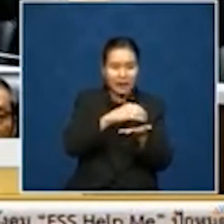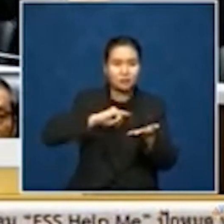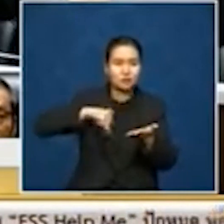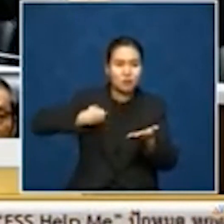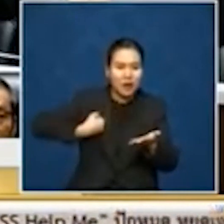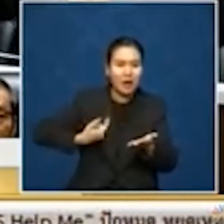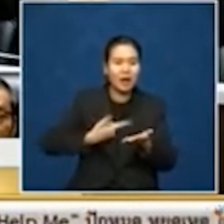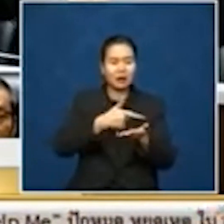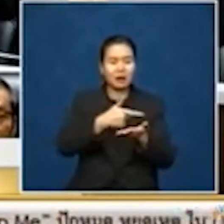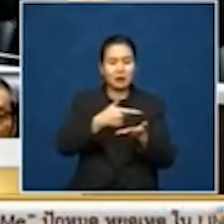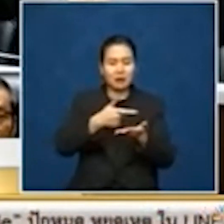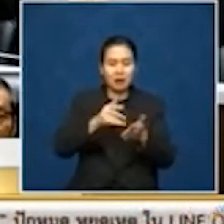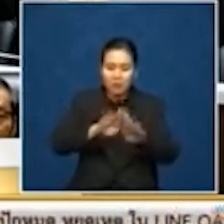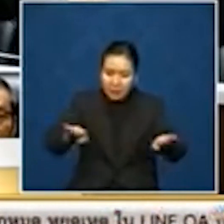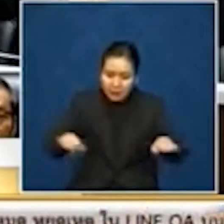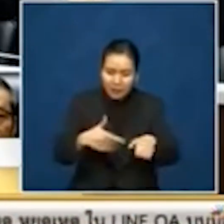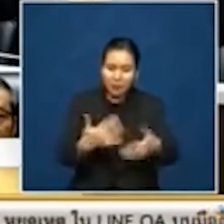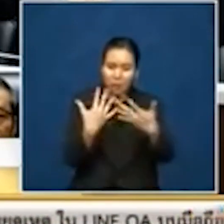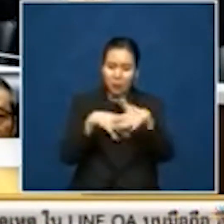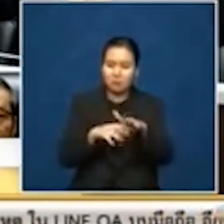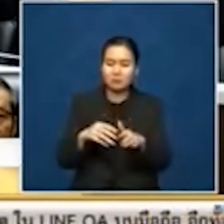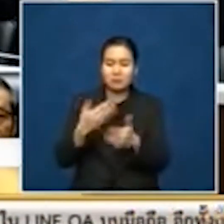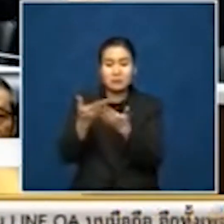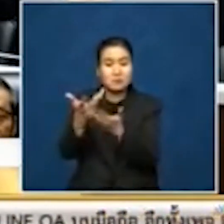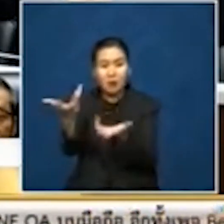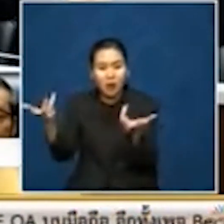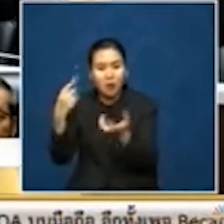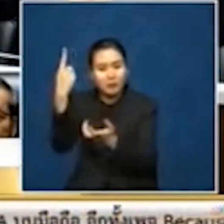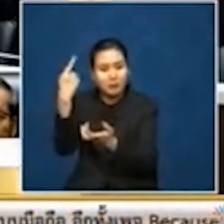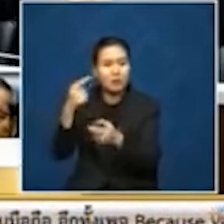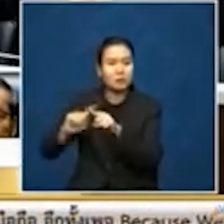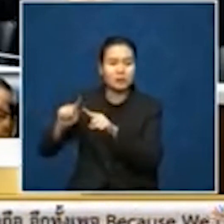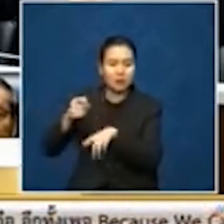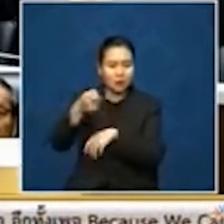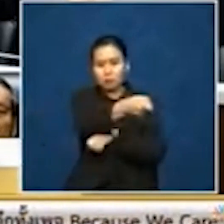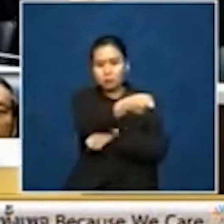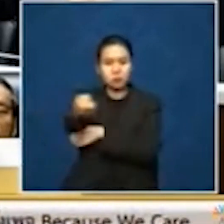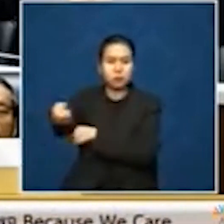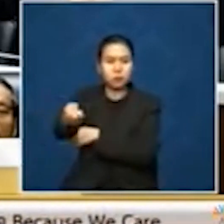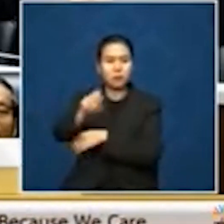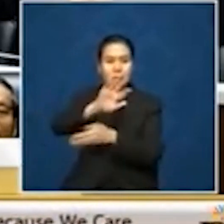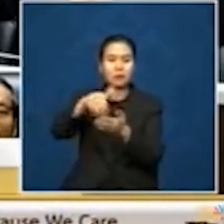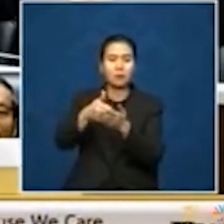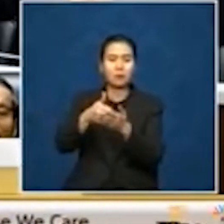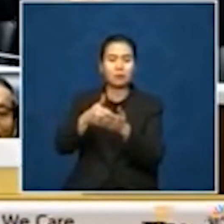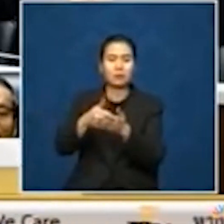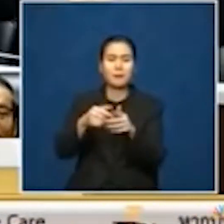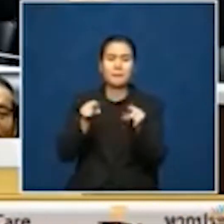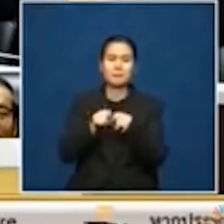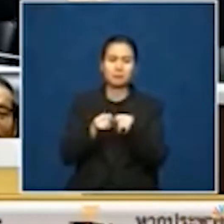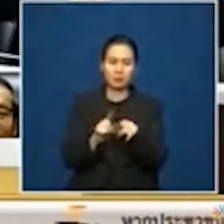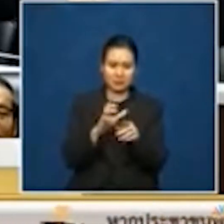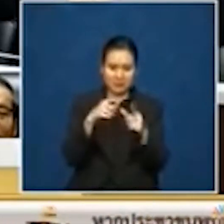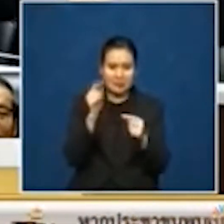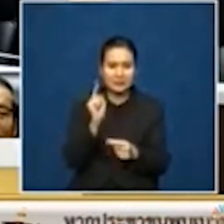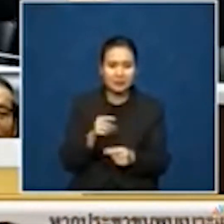จุฬาลงกรณ์ทั้งคนที่ไปร่วมช้อปปิ้งอยู่แถวๆนั้นนะคะนี่คือข้อเท็จจริงที่เกิดขึ้นคน